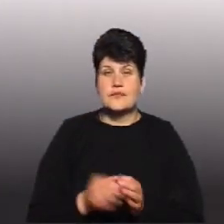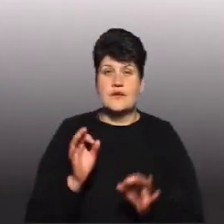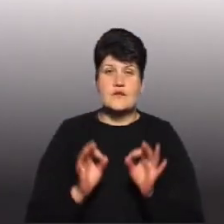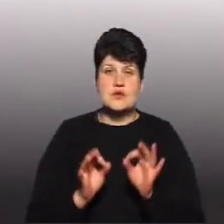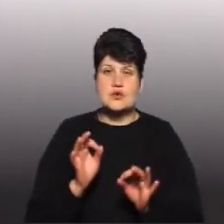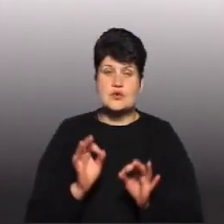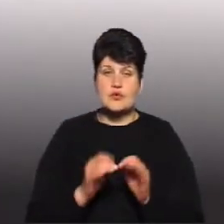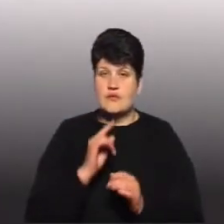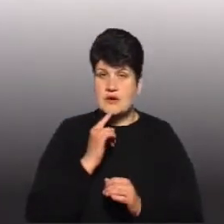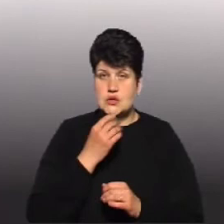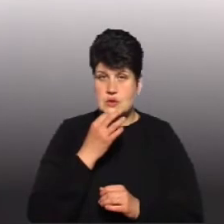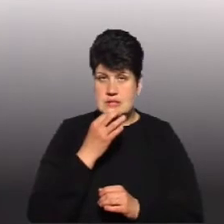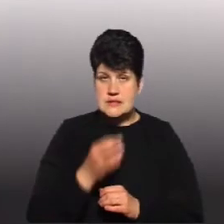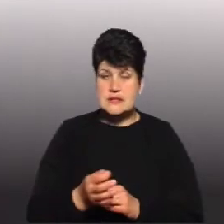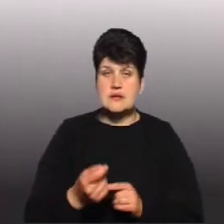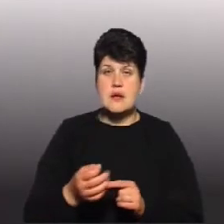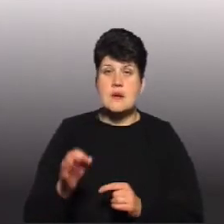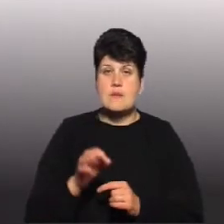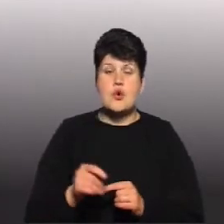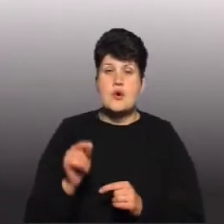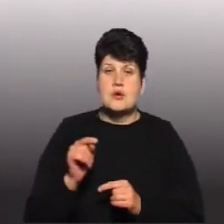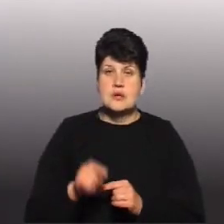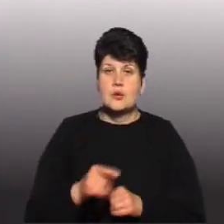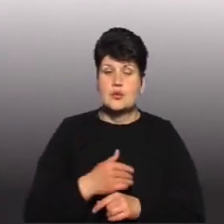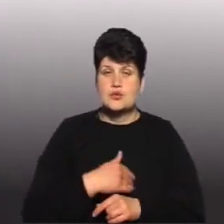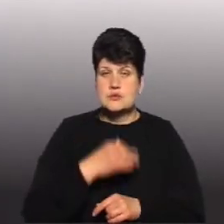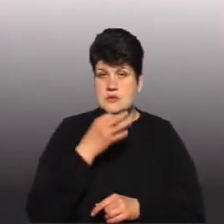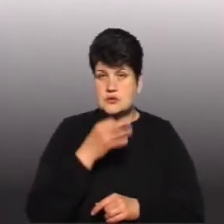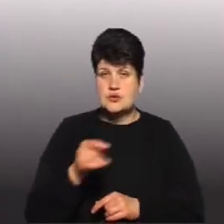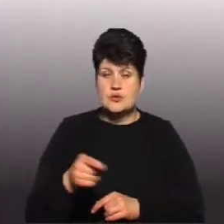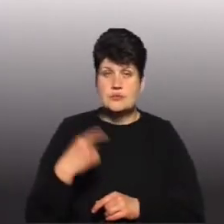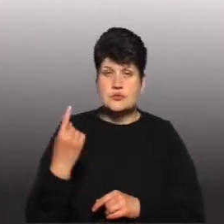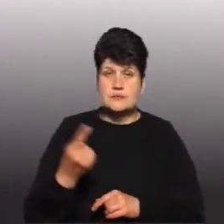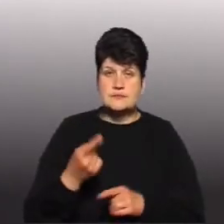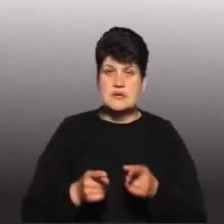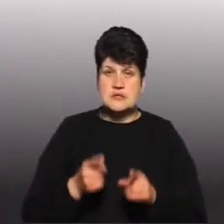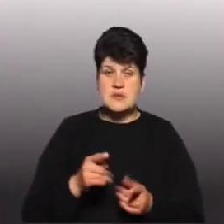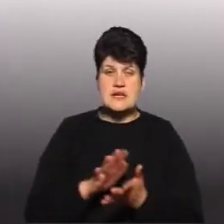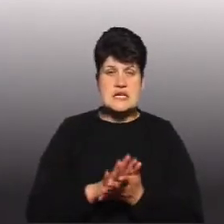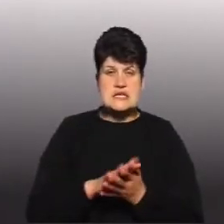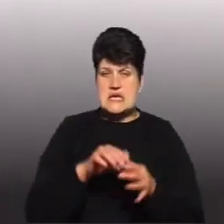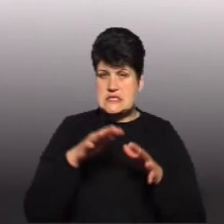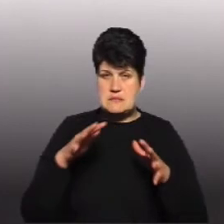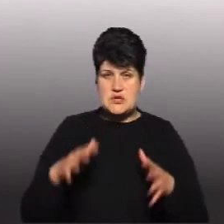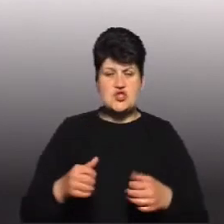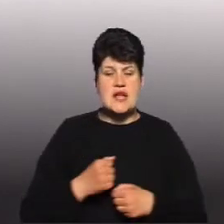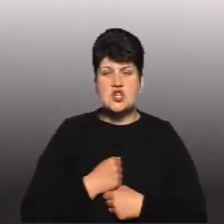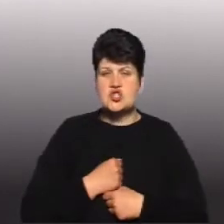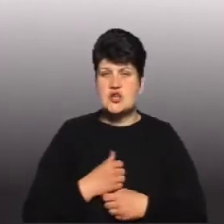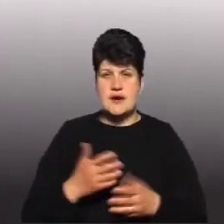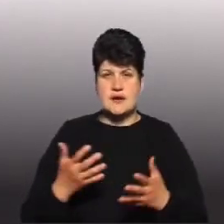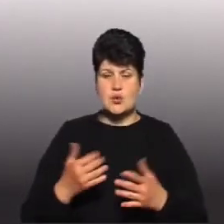сказати, звичайно. Проте хочемо сказати, що Тернопільська область насправді засмічена. На жаль, в нас неналежним